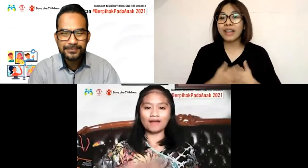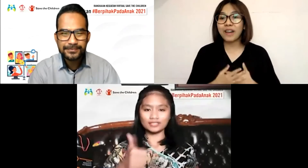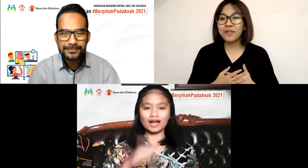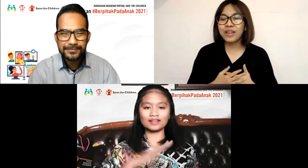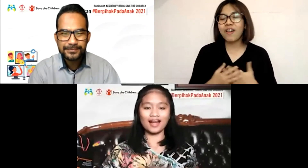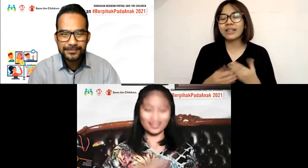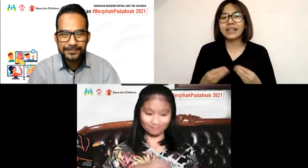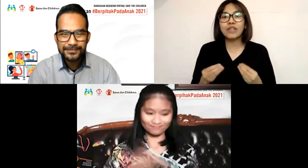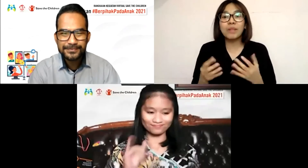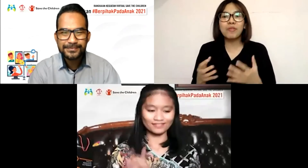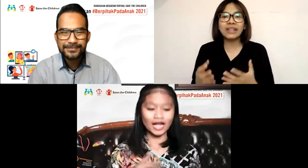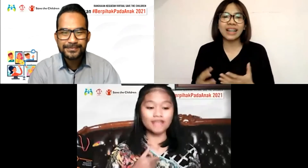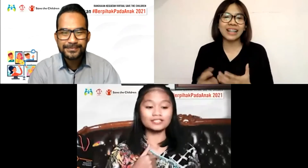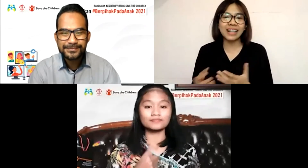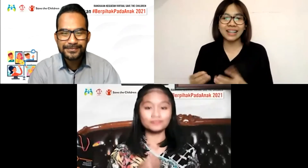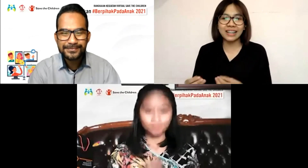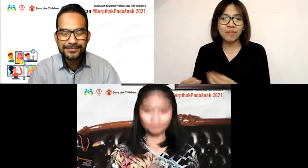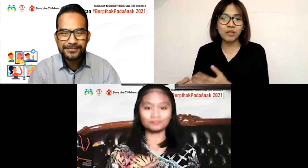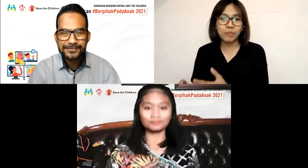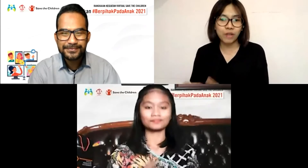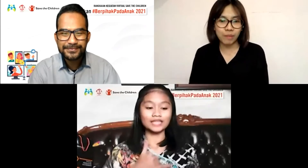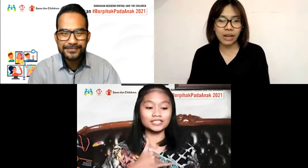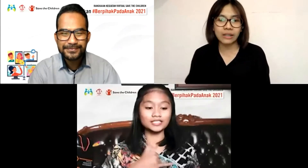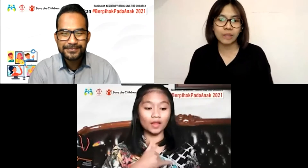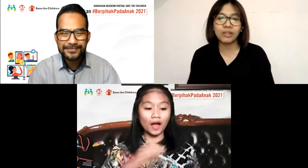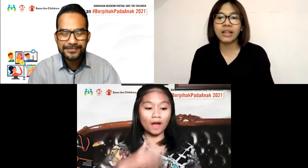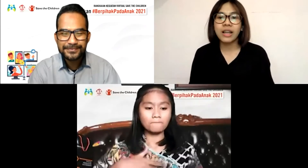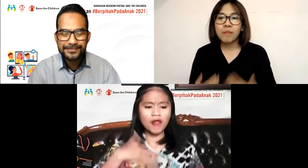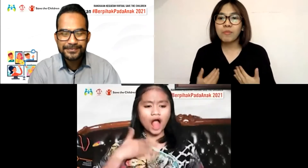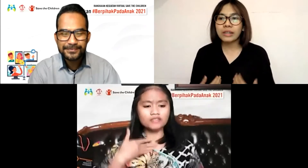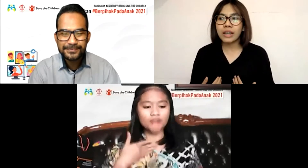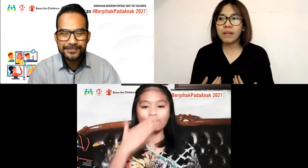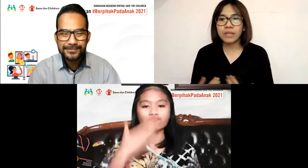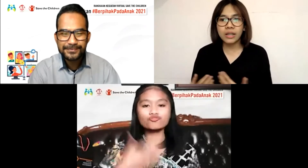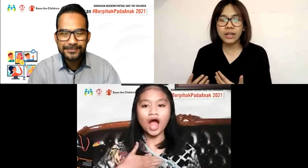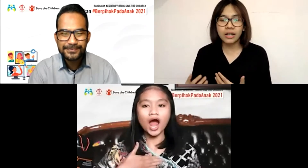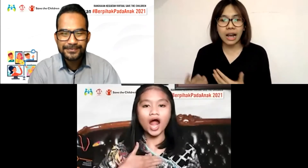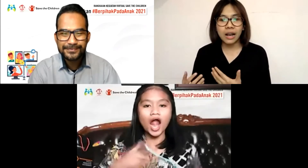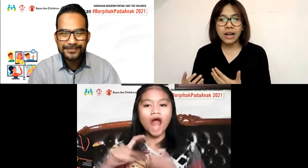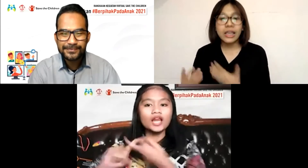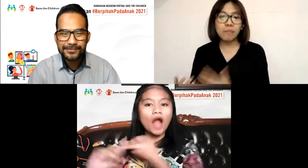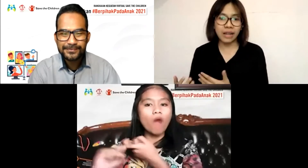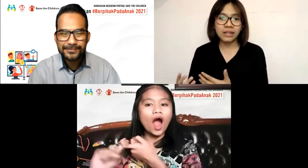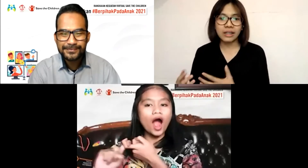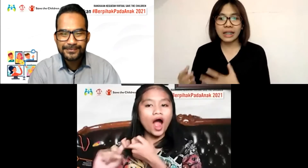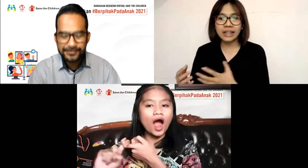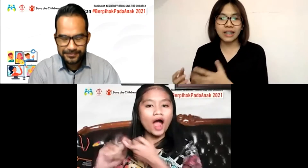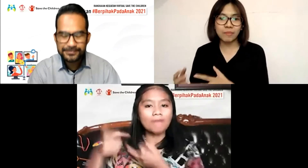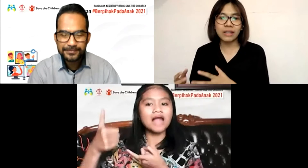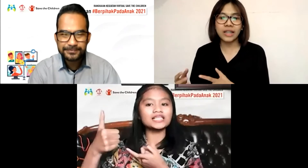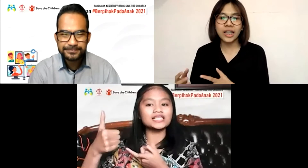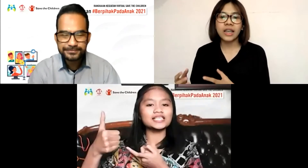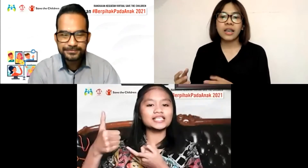bisa mengetahui, oh, saya sudah menemukan caranya ketika saya mengikuti program magang tersebut dan membuat saya menjadi nyaman ketika